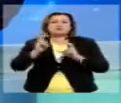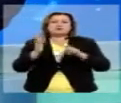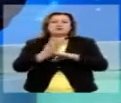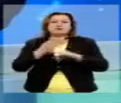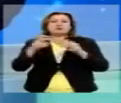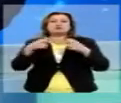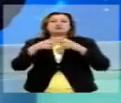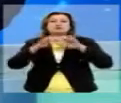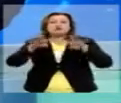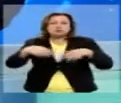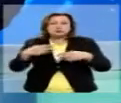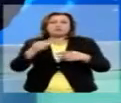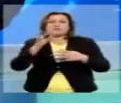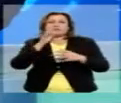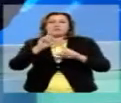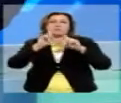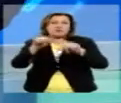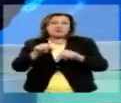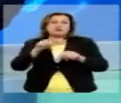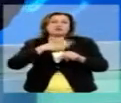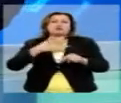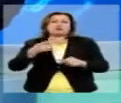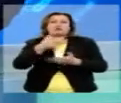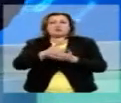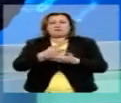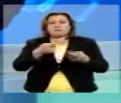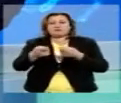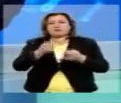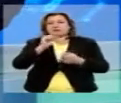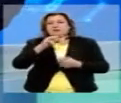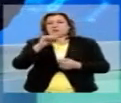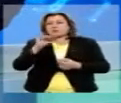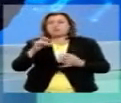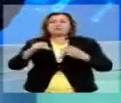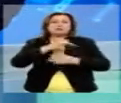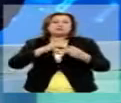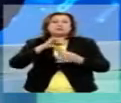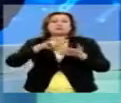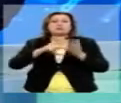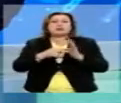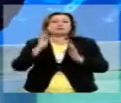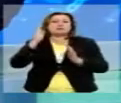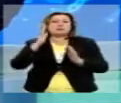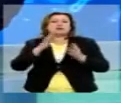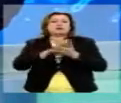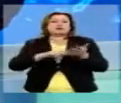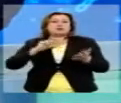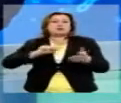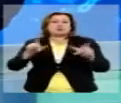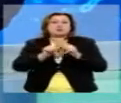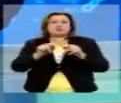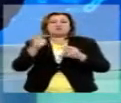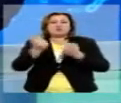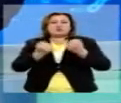автомобильных шин. В ходе рабочей поездки в наш регион глава правительства Аскар Мамин обсудил перспективы дальнейшего сотрудничества в